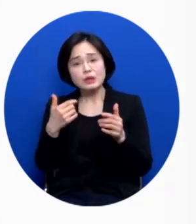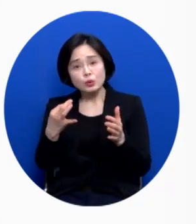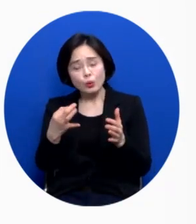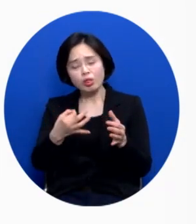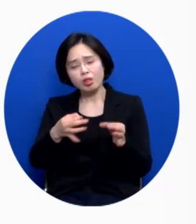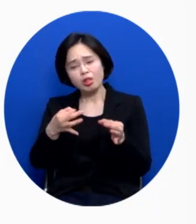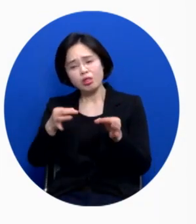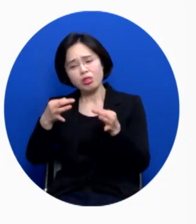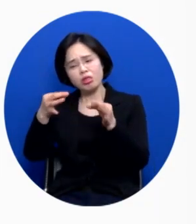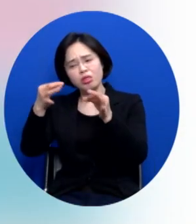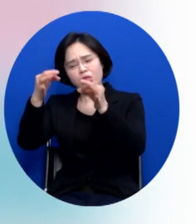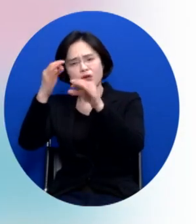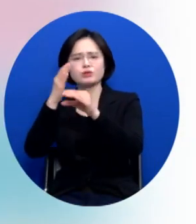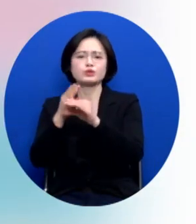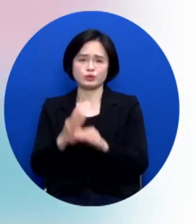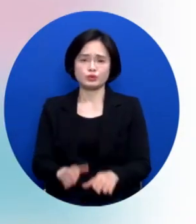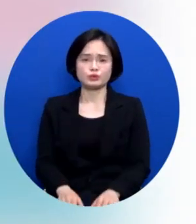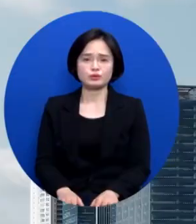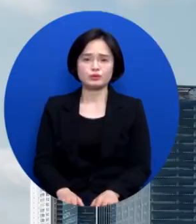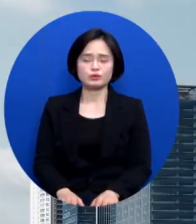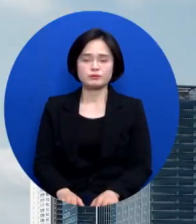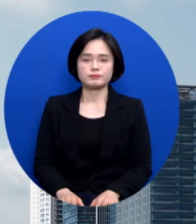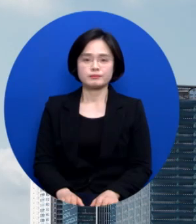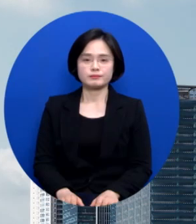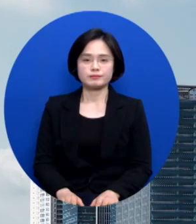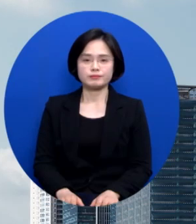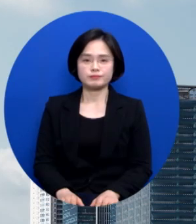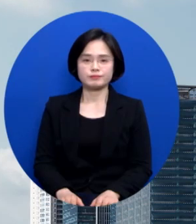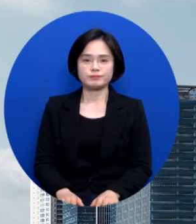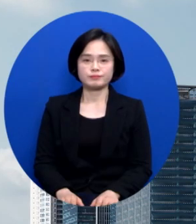보이고 있는 것으로 집계됐습니다.